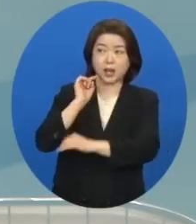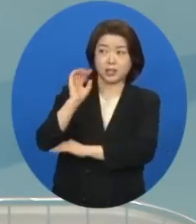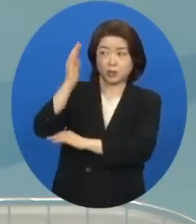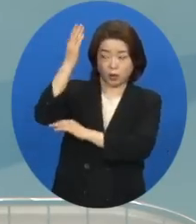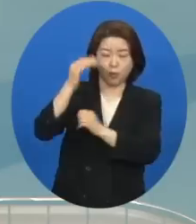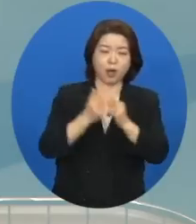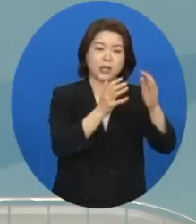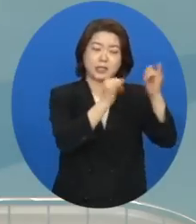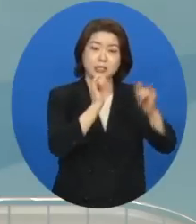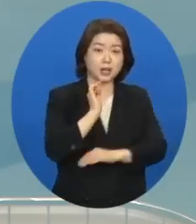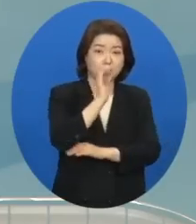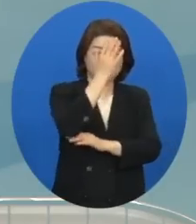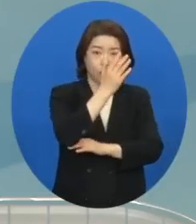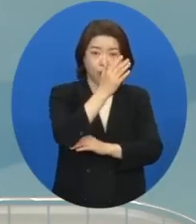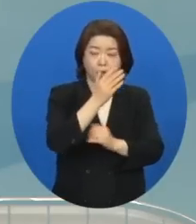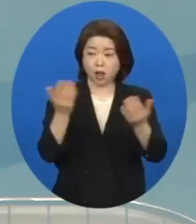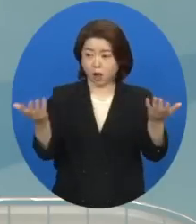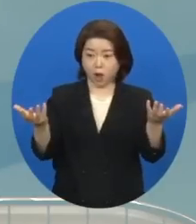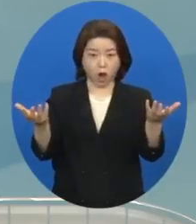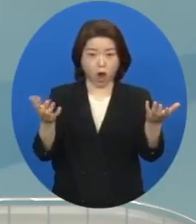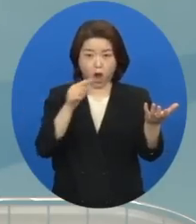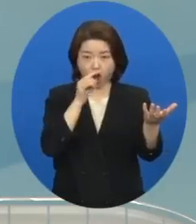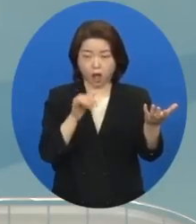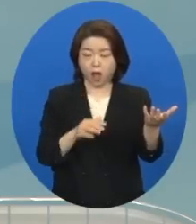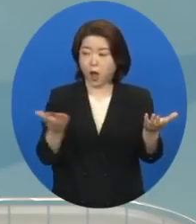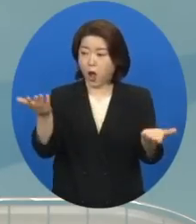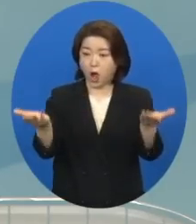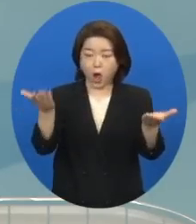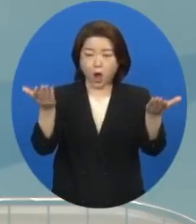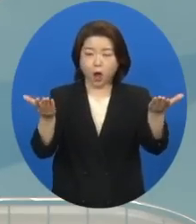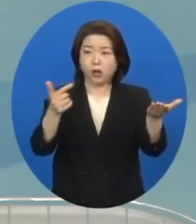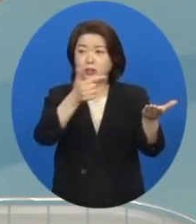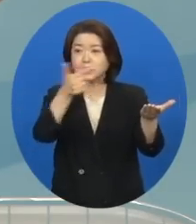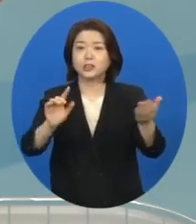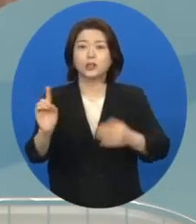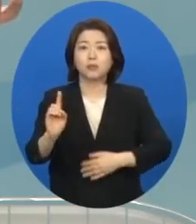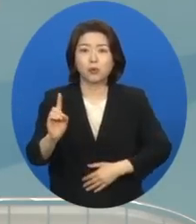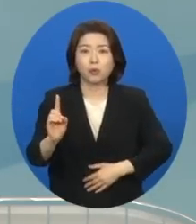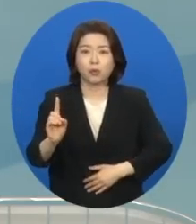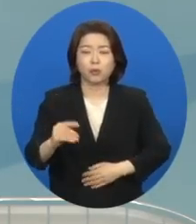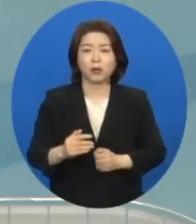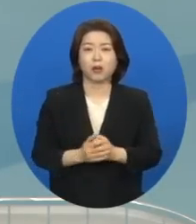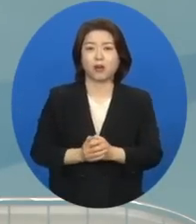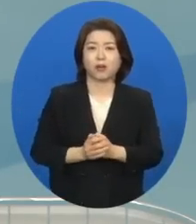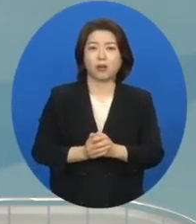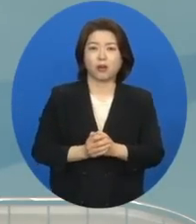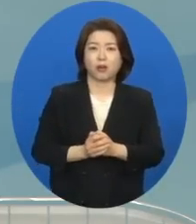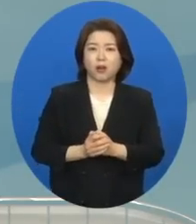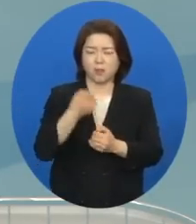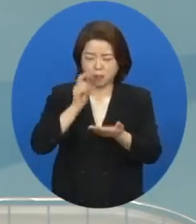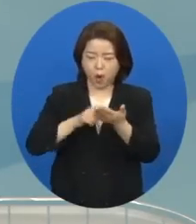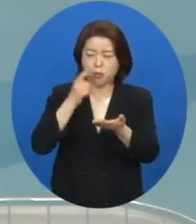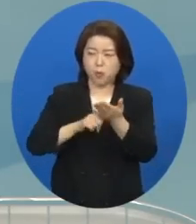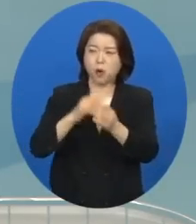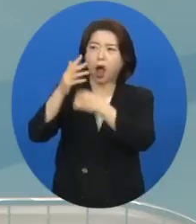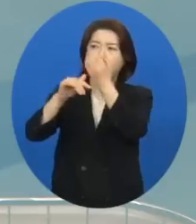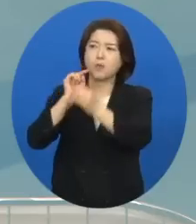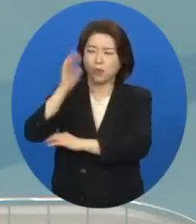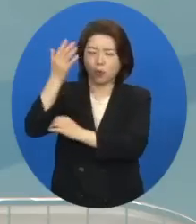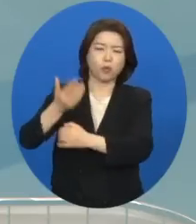영광과 사람의 영광이 있는데 어떤 게더 크겠습니까? 말할 것도 없이 하나님의 영광이